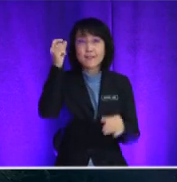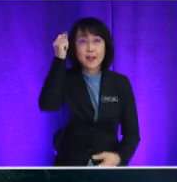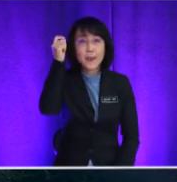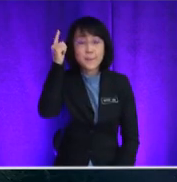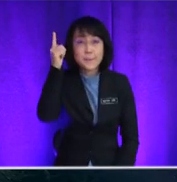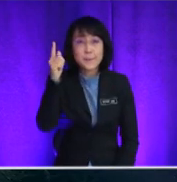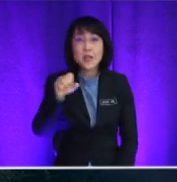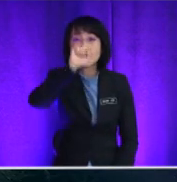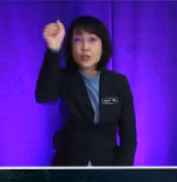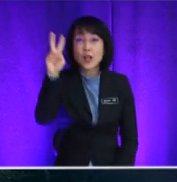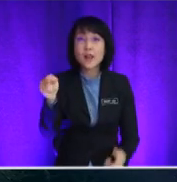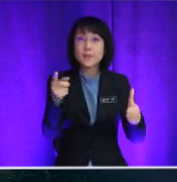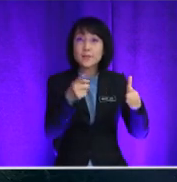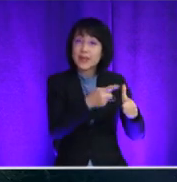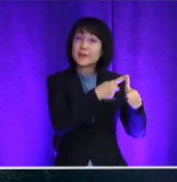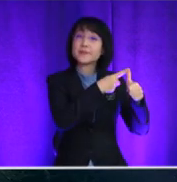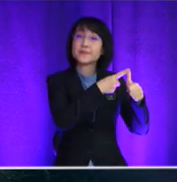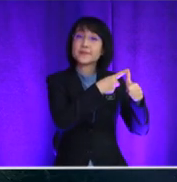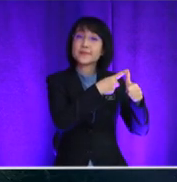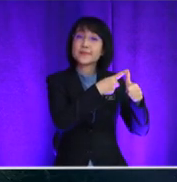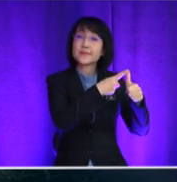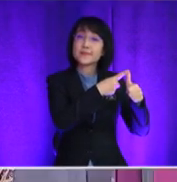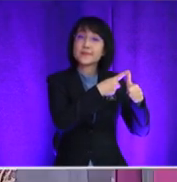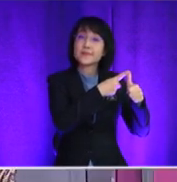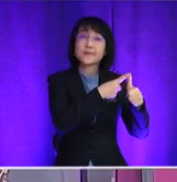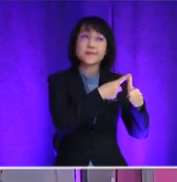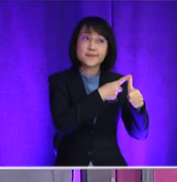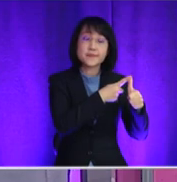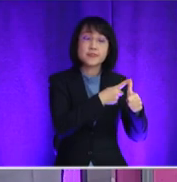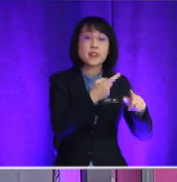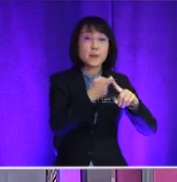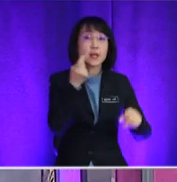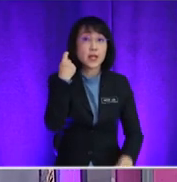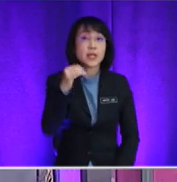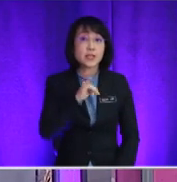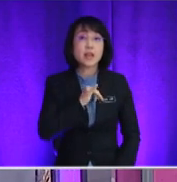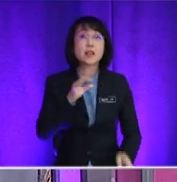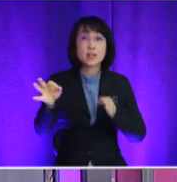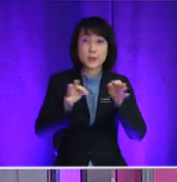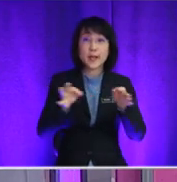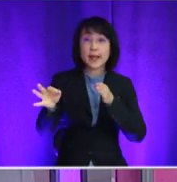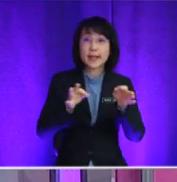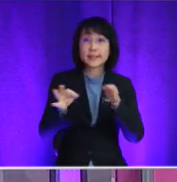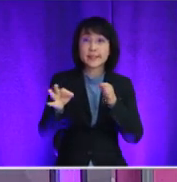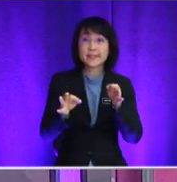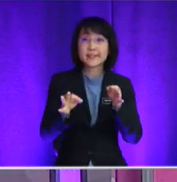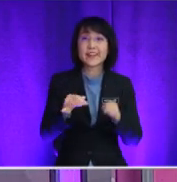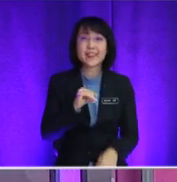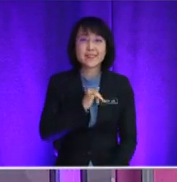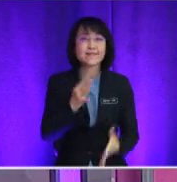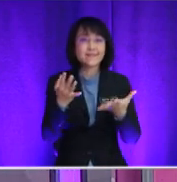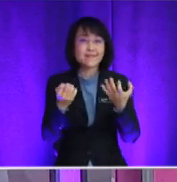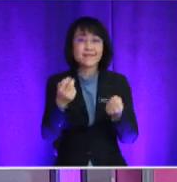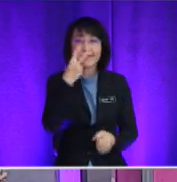soalnya yang pertama daripada tadi apa yang telah saya Terangkan Oke jadi kita lihat